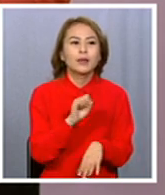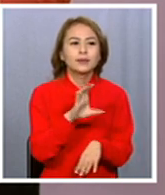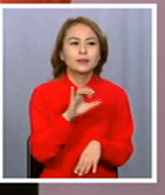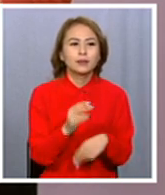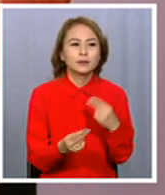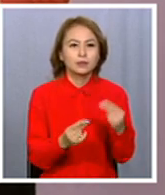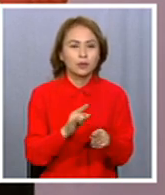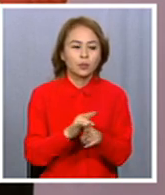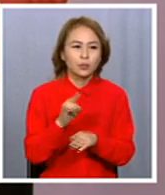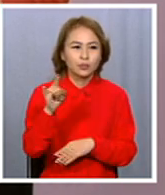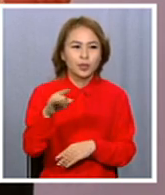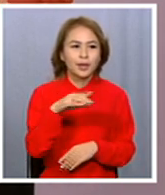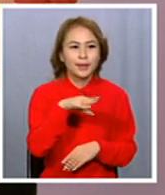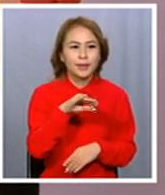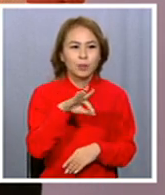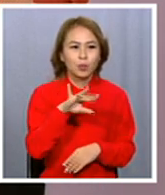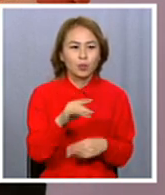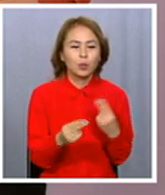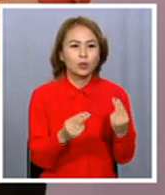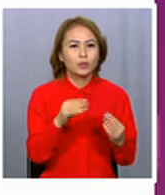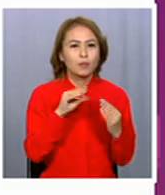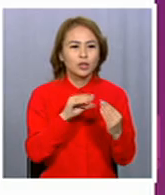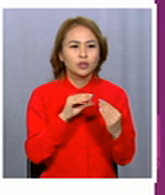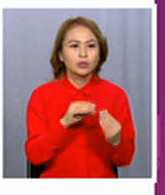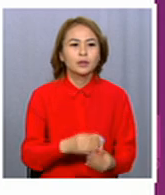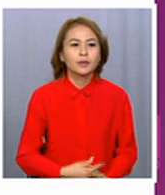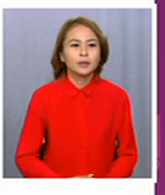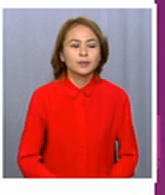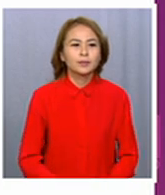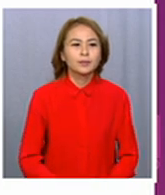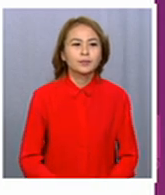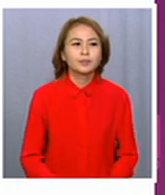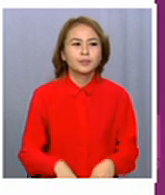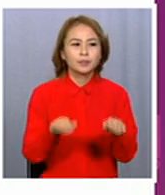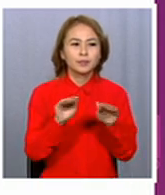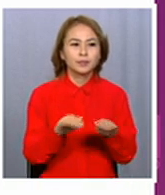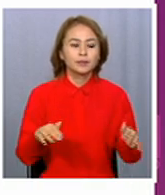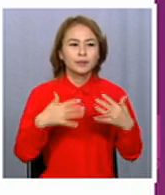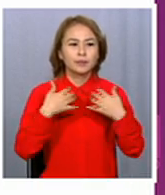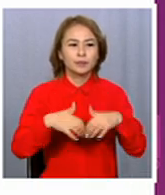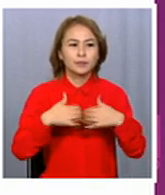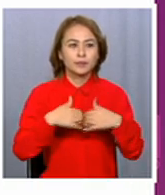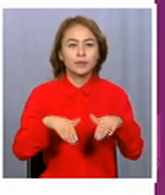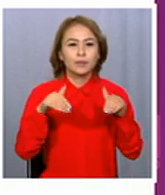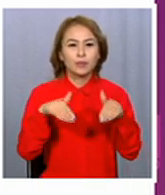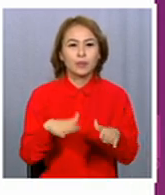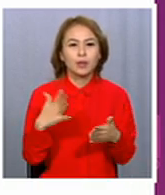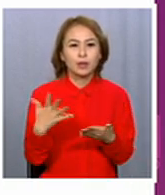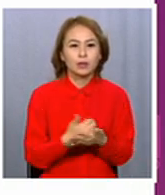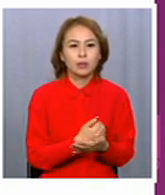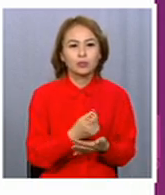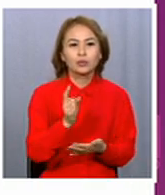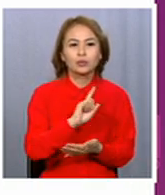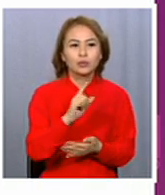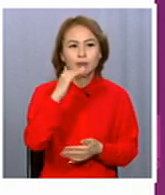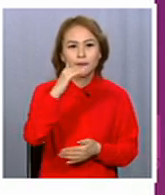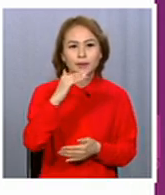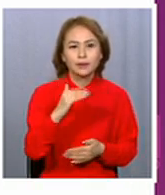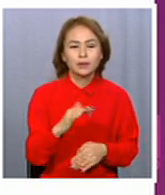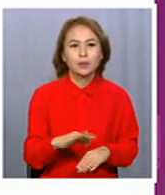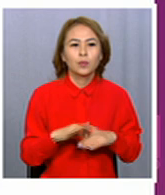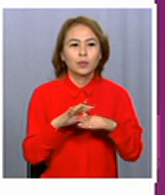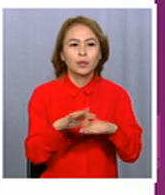ұшақ, Тимурдың ойыншығы машина. Балалар, есептің шешуін табу үшін кестені